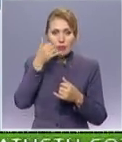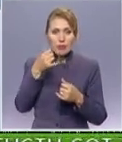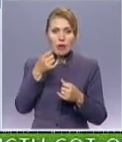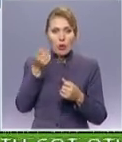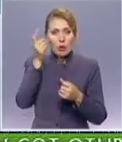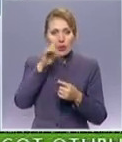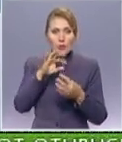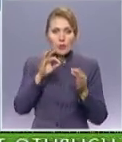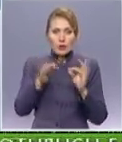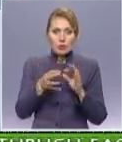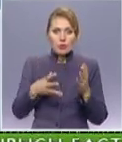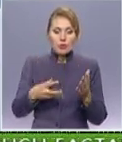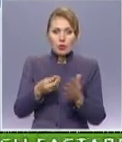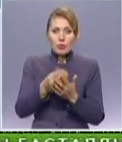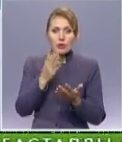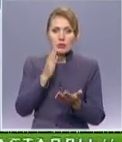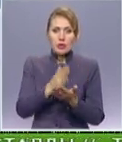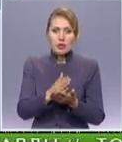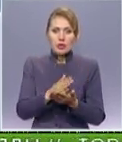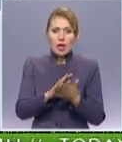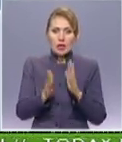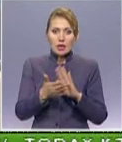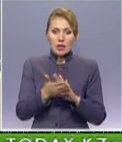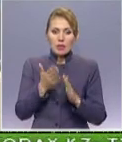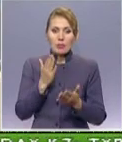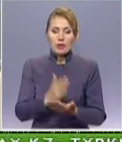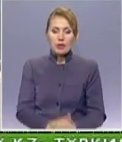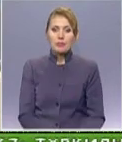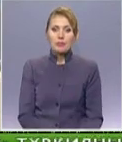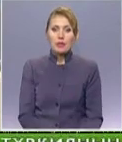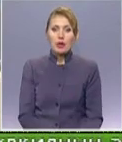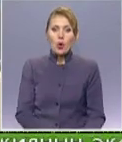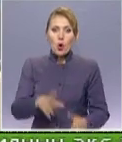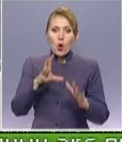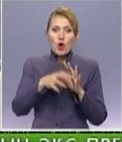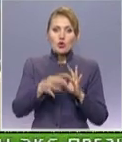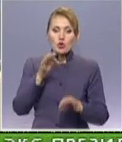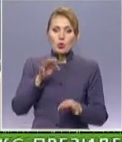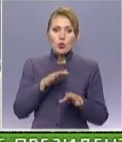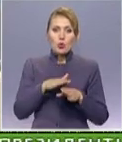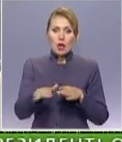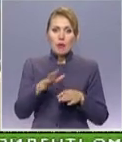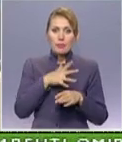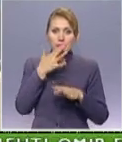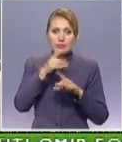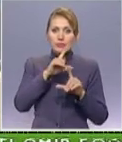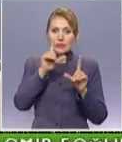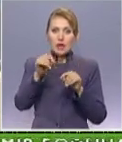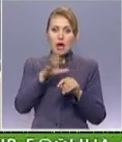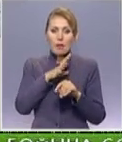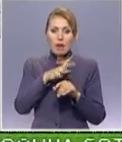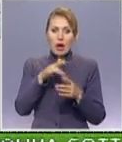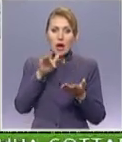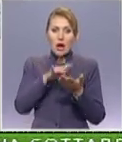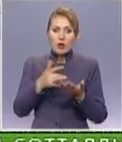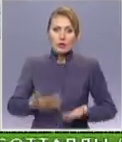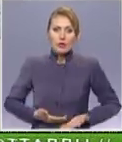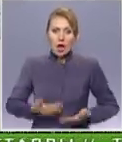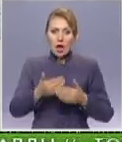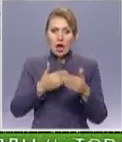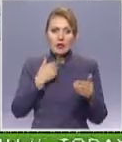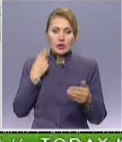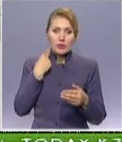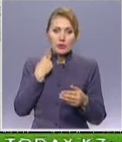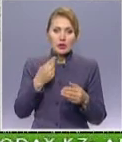алып, келіп төлеп бет жатқан жағдайлар бар. Сонымен қатар сот орындаушылары шетел асуға асыққан қала тұрғындарына алдымен